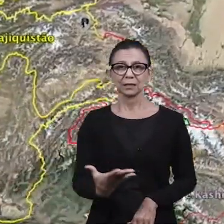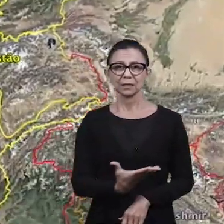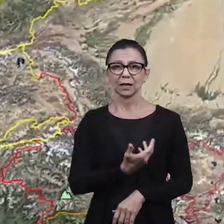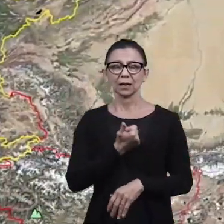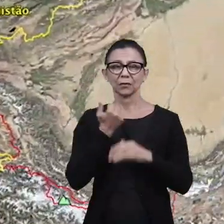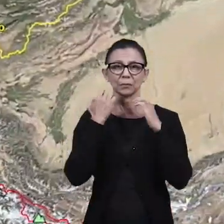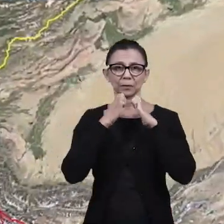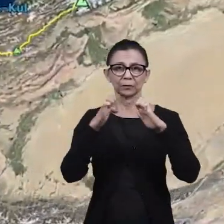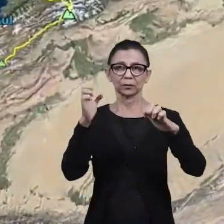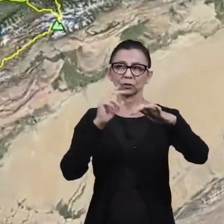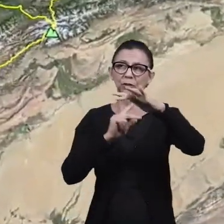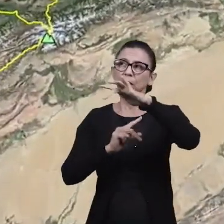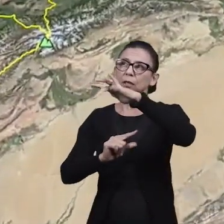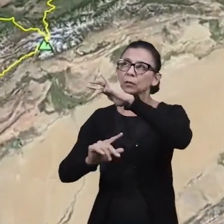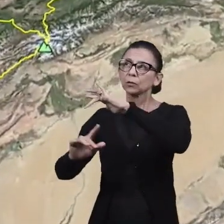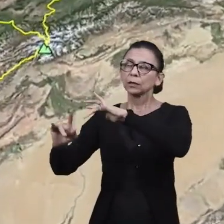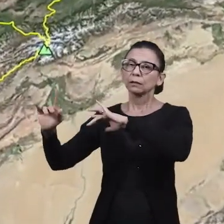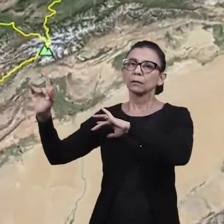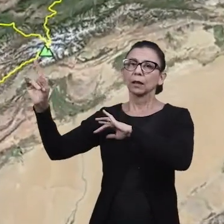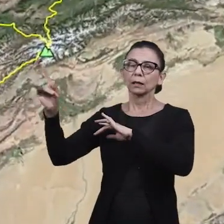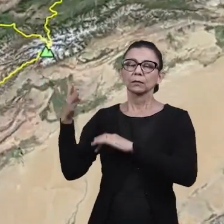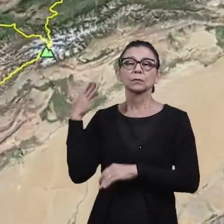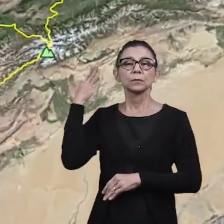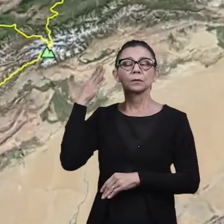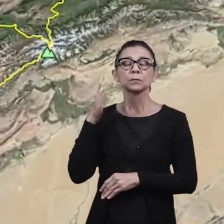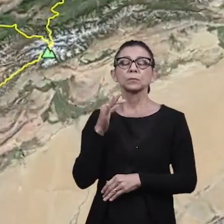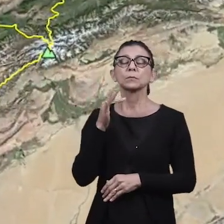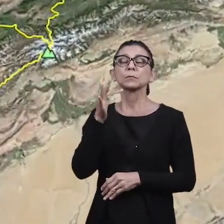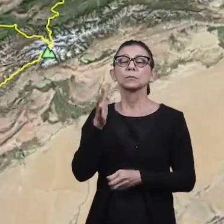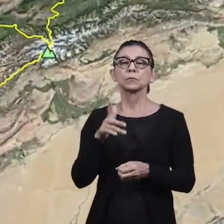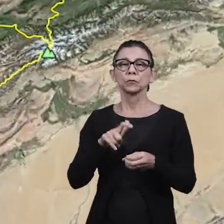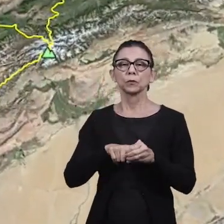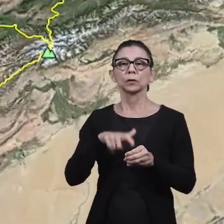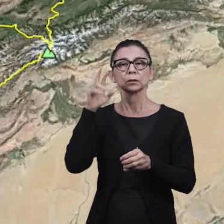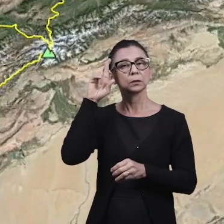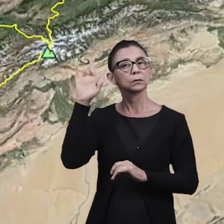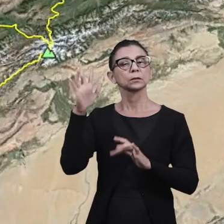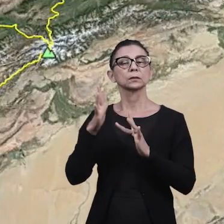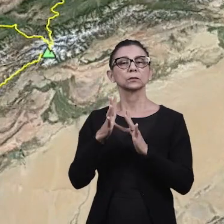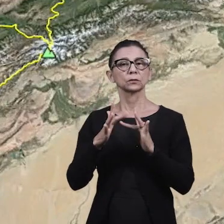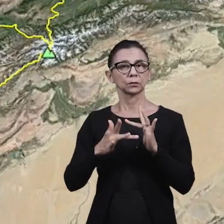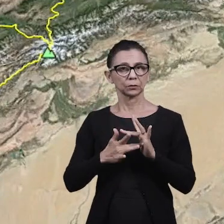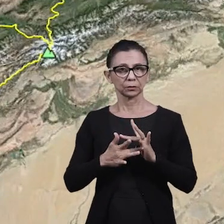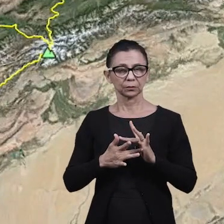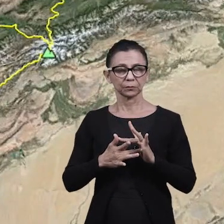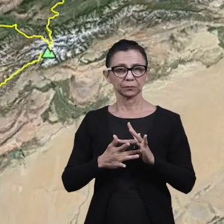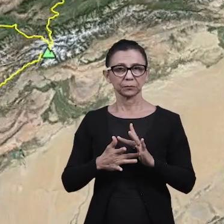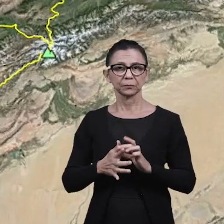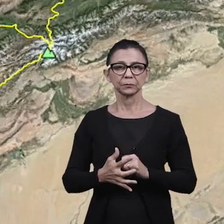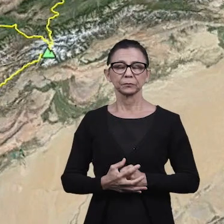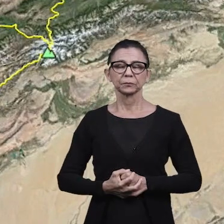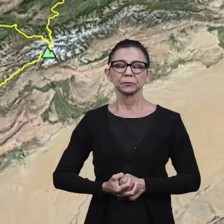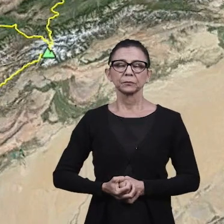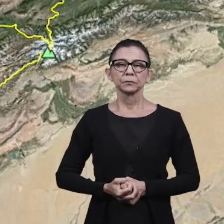touchées par l'Évangile éternel et par le message du retour imminent du Seigneur Jésus.